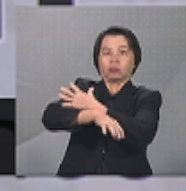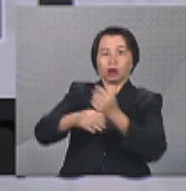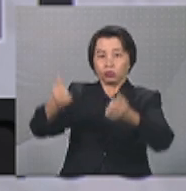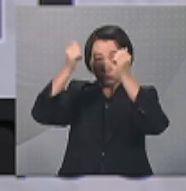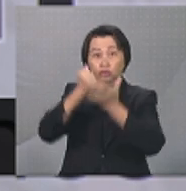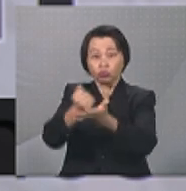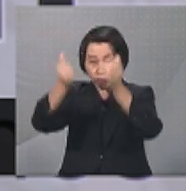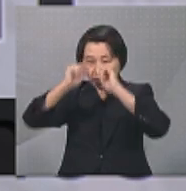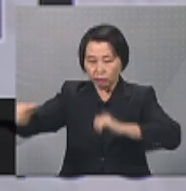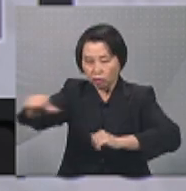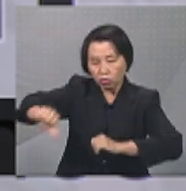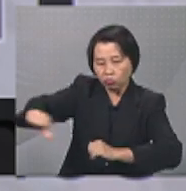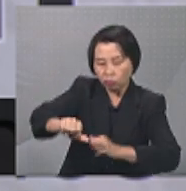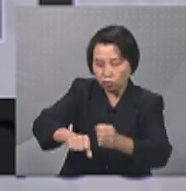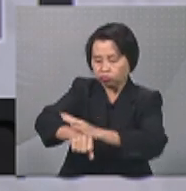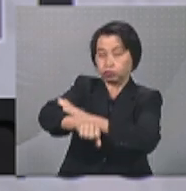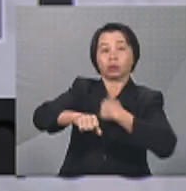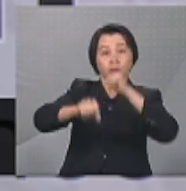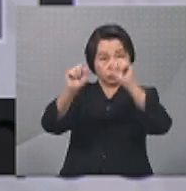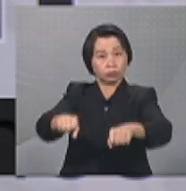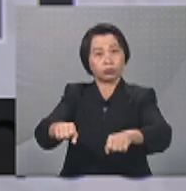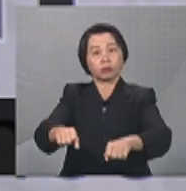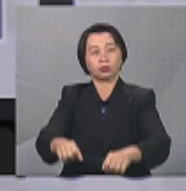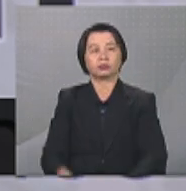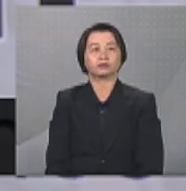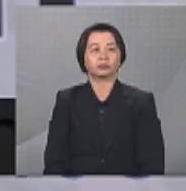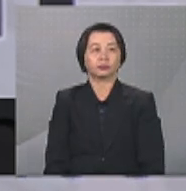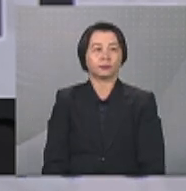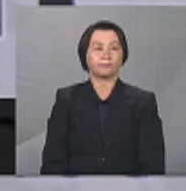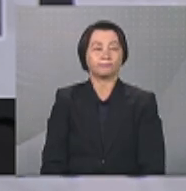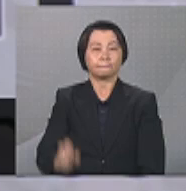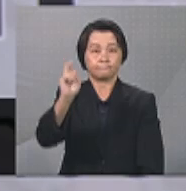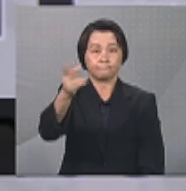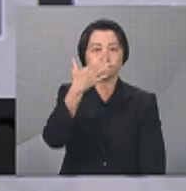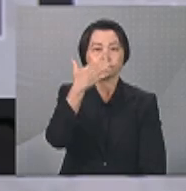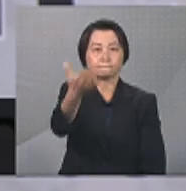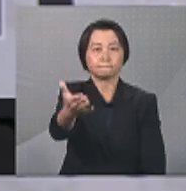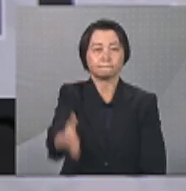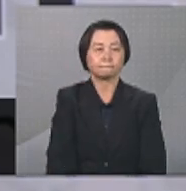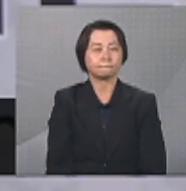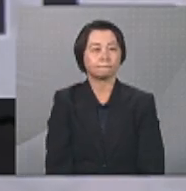mayat dan seterusnya. Okay, thank you. Okay, terima kasih.